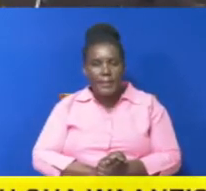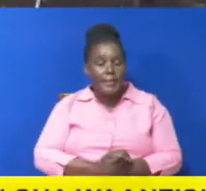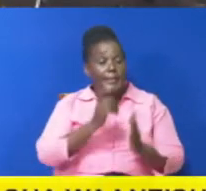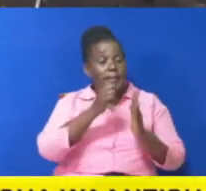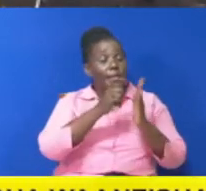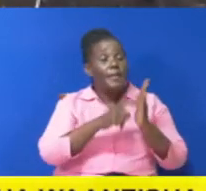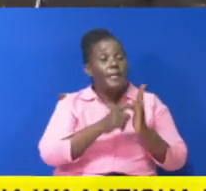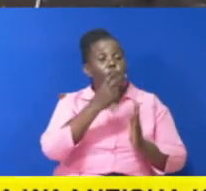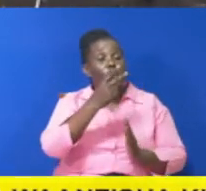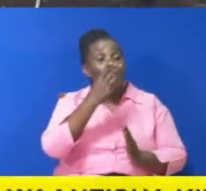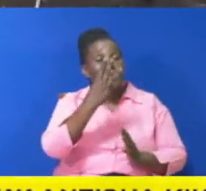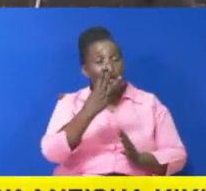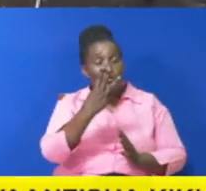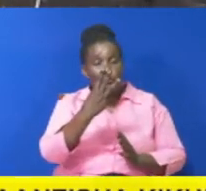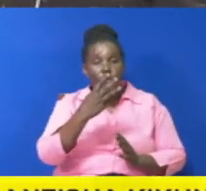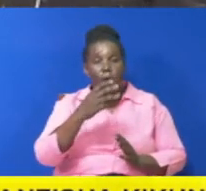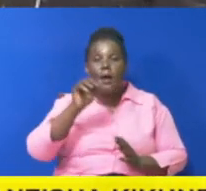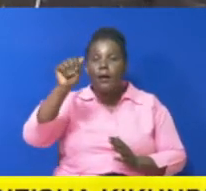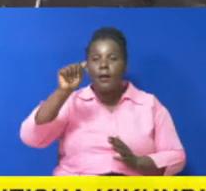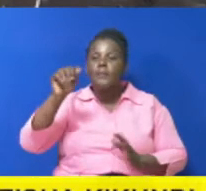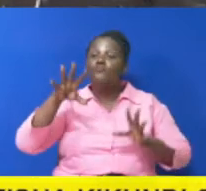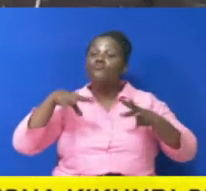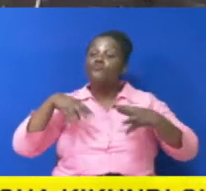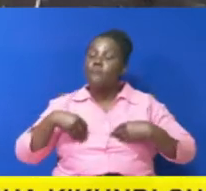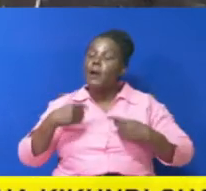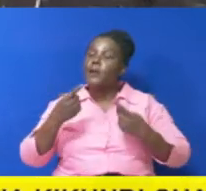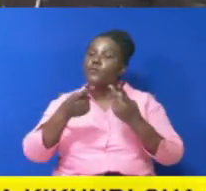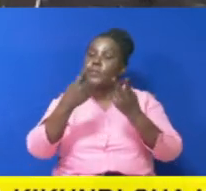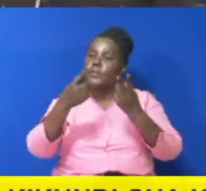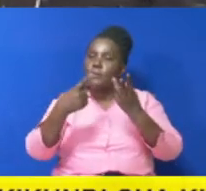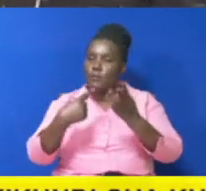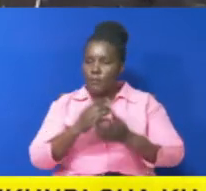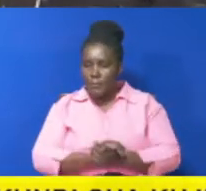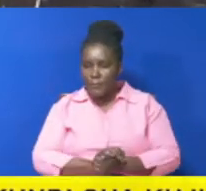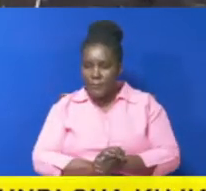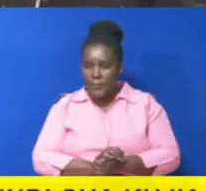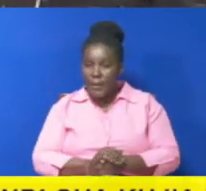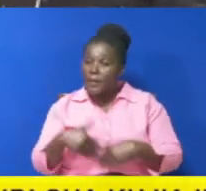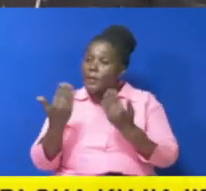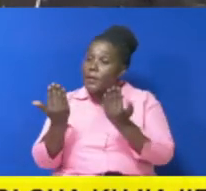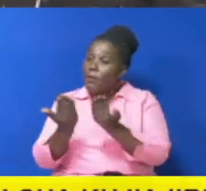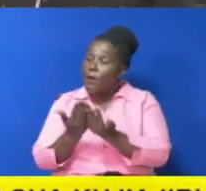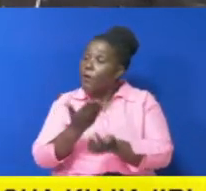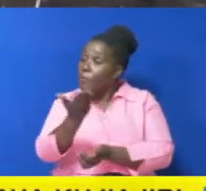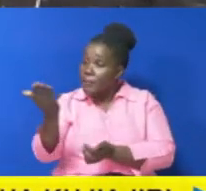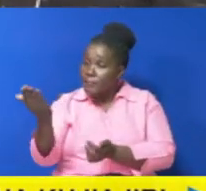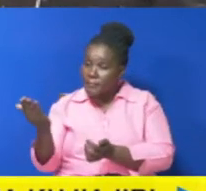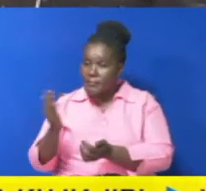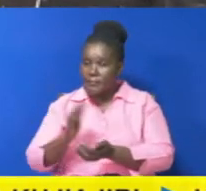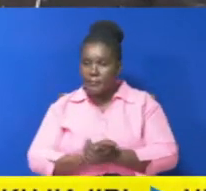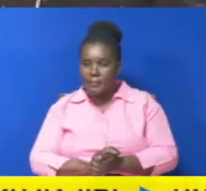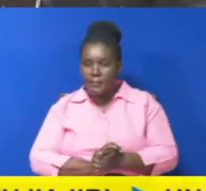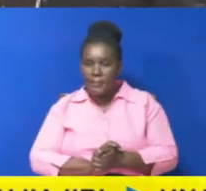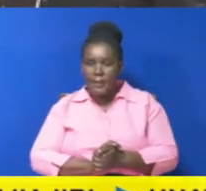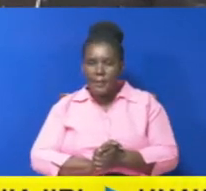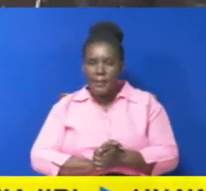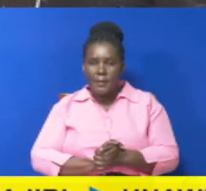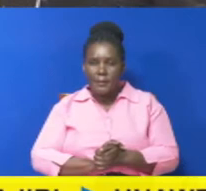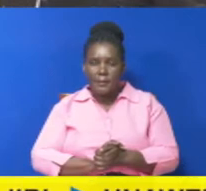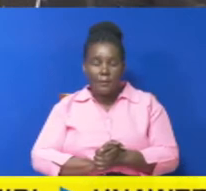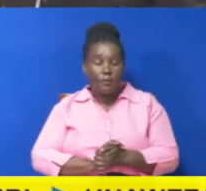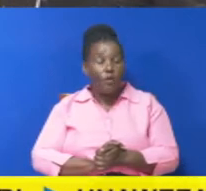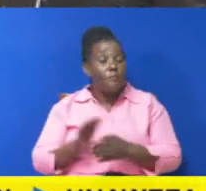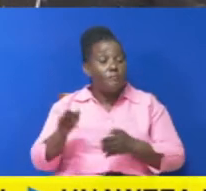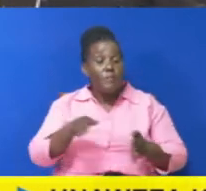muhesabiwe wote. Na hii ni ombi langu kwa wote. Kuna imani